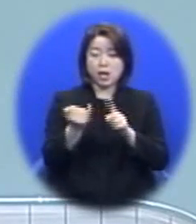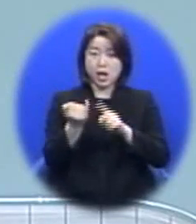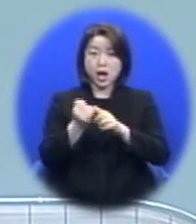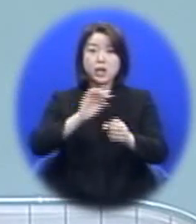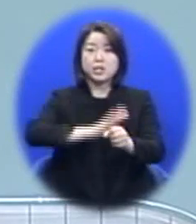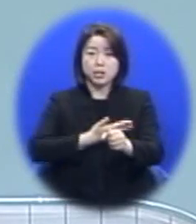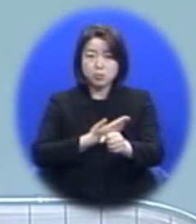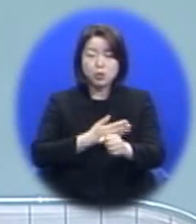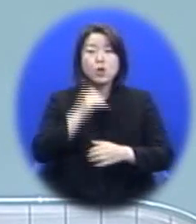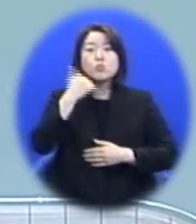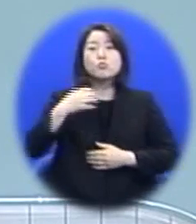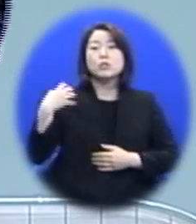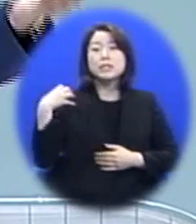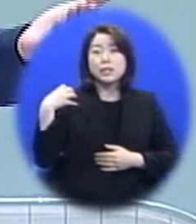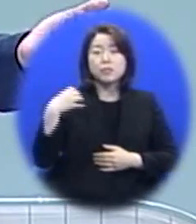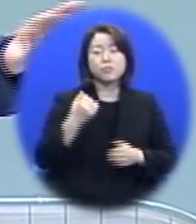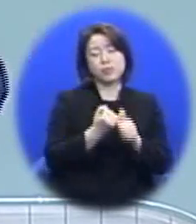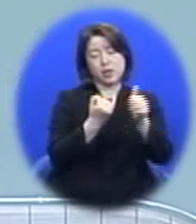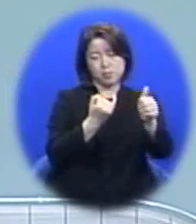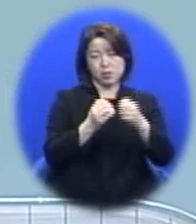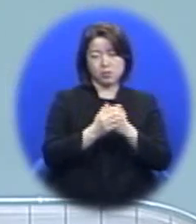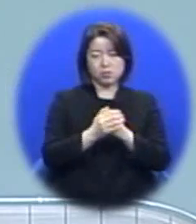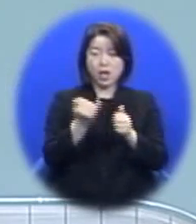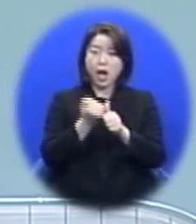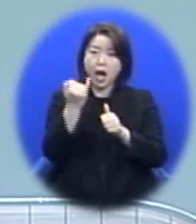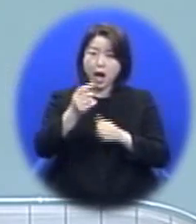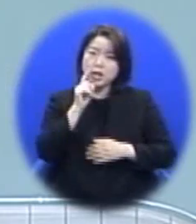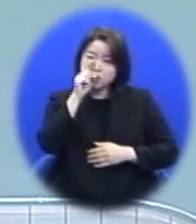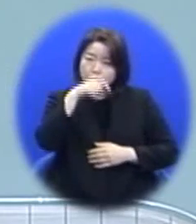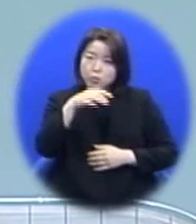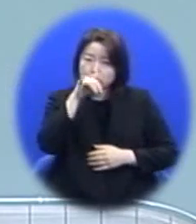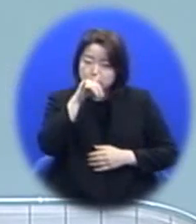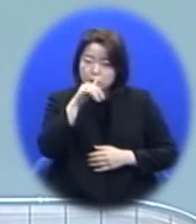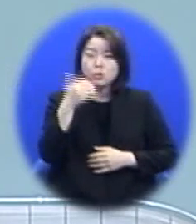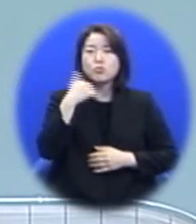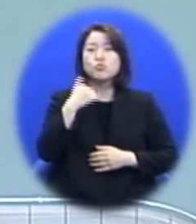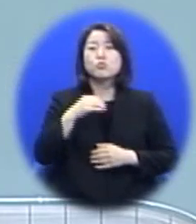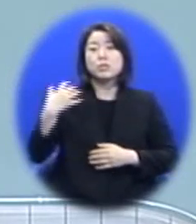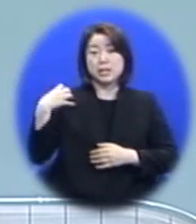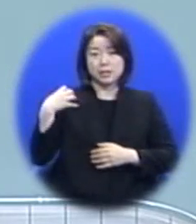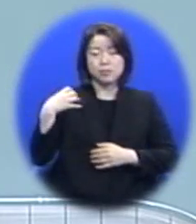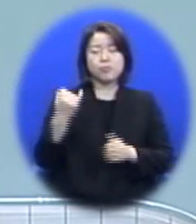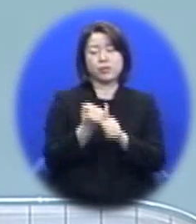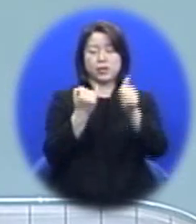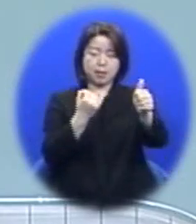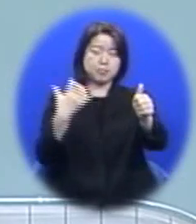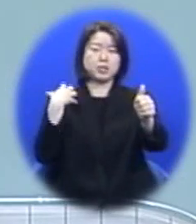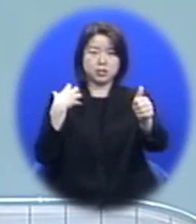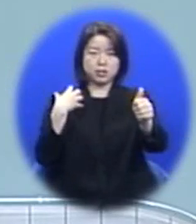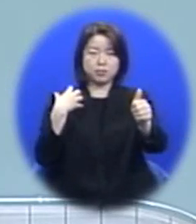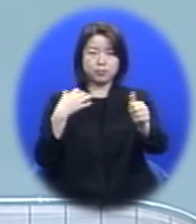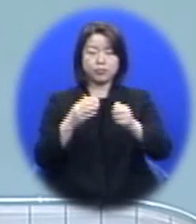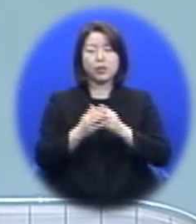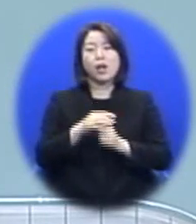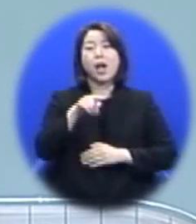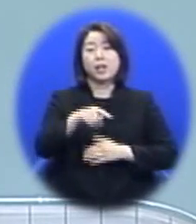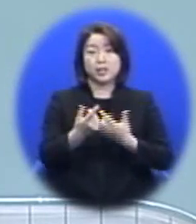책임입니다. 아내의 허물이 있어요. 누구 책임이지요? 다 남편 책임입니다. 이렇게 하라는 것입니다.